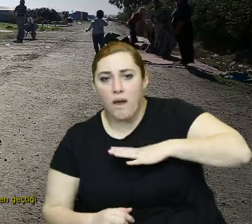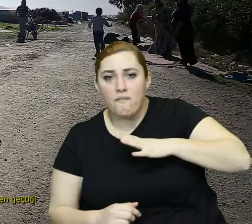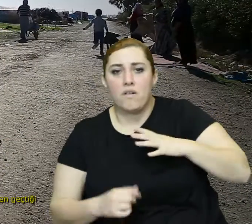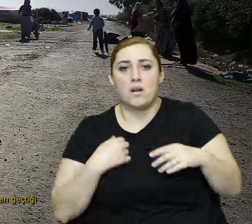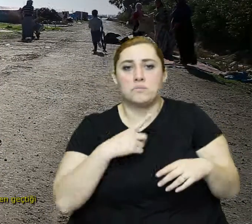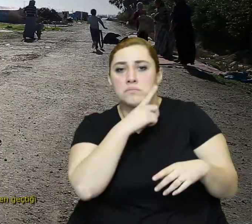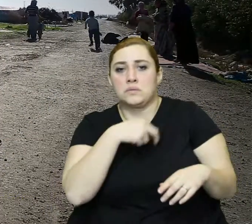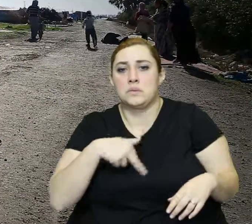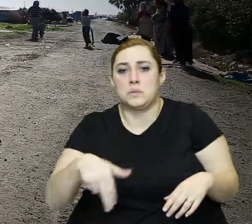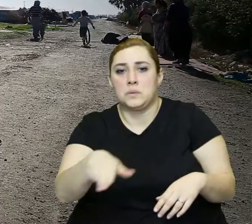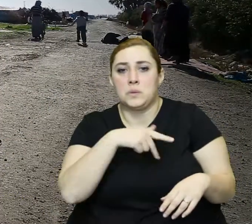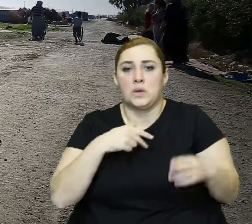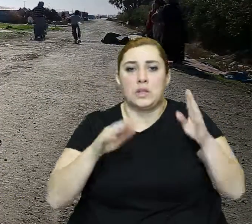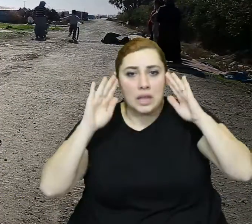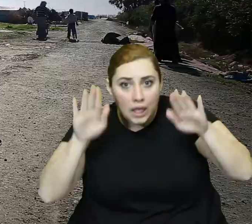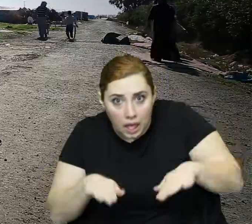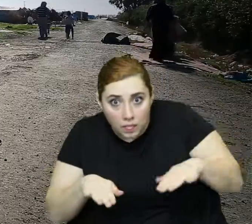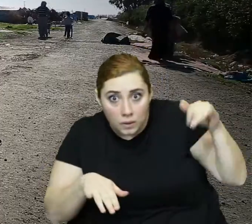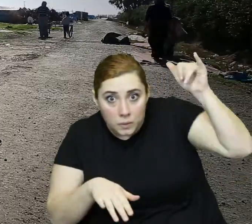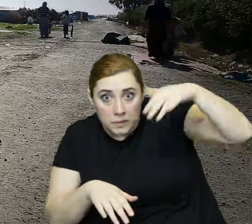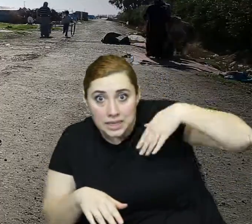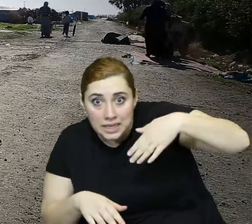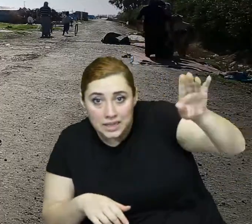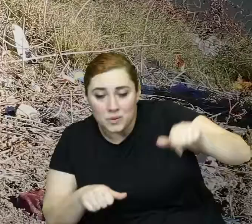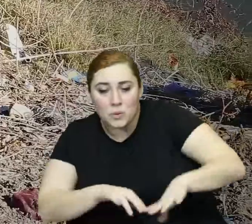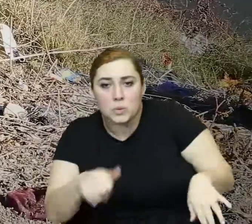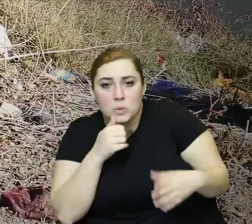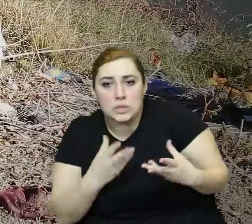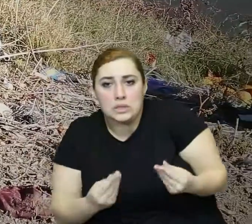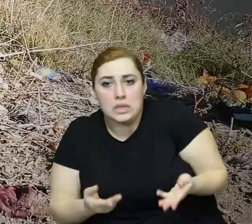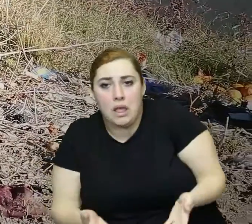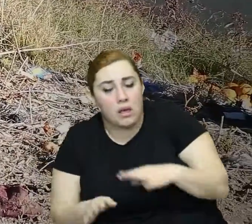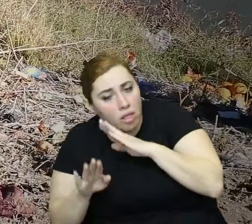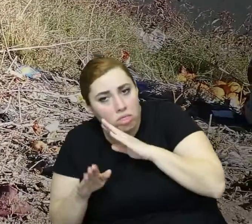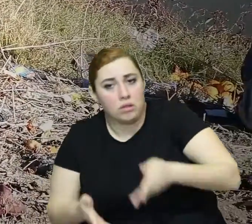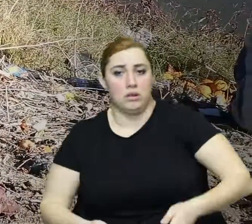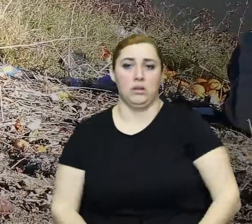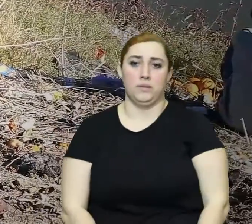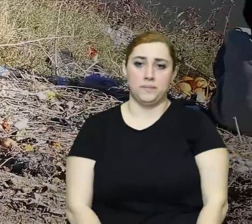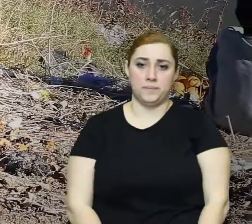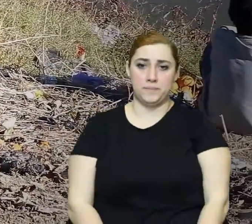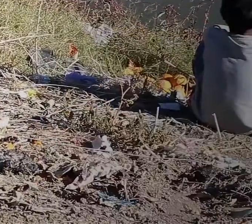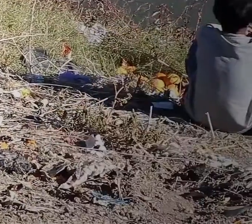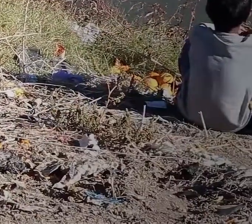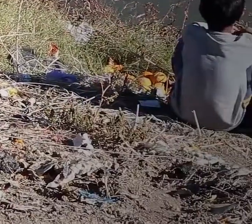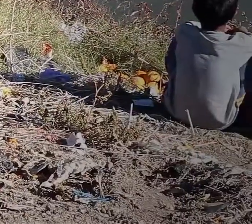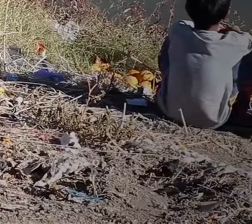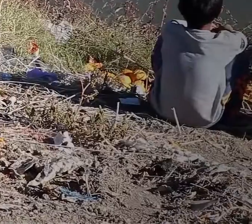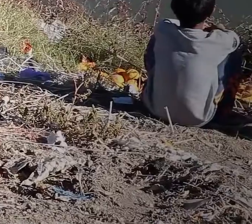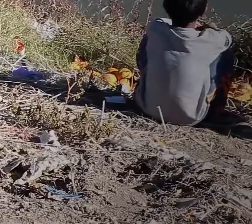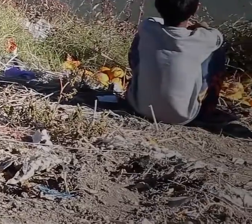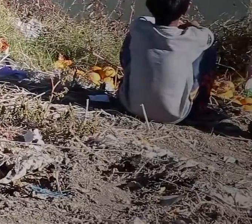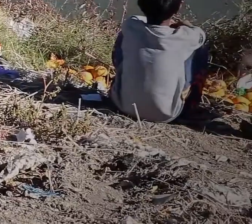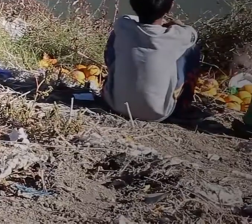üzerimizden geçtiği zaman yerler çiğ ve ıslaktı. Kanal kenarına atılmış çöpler. Biri 6, biri